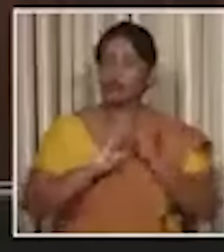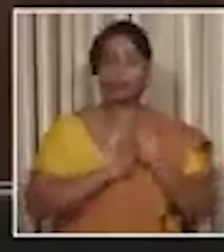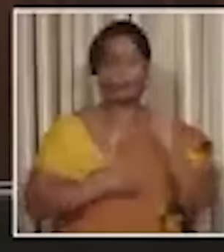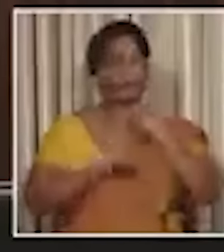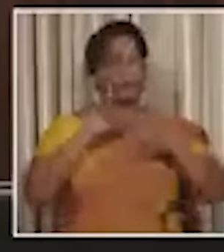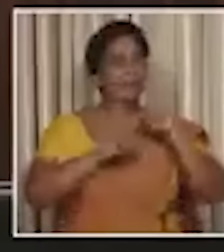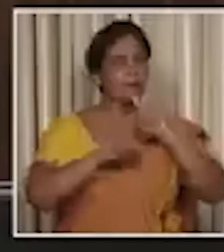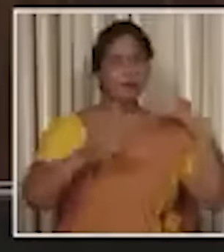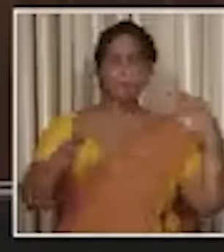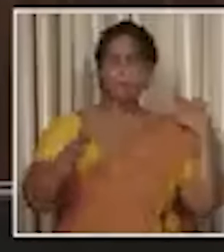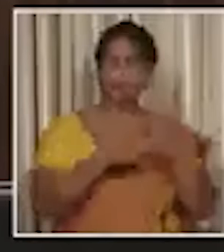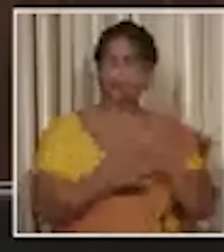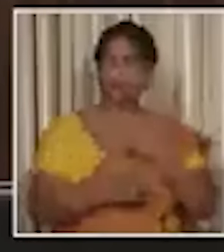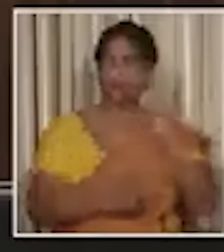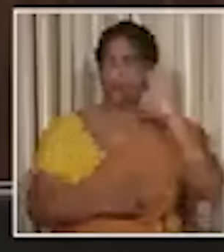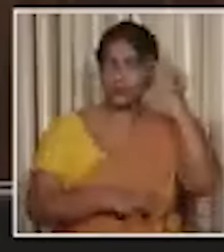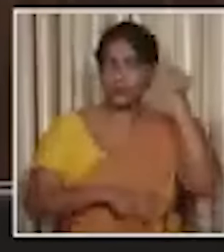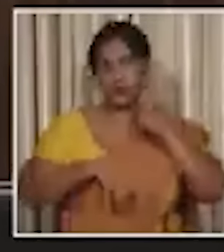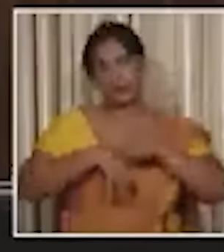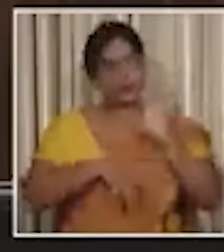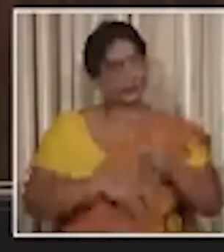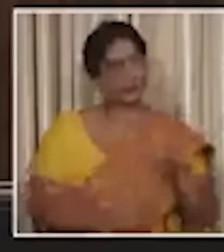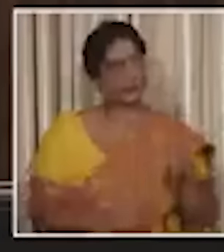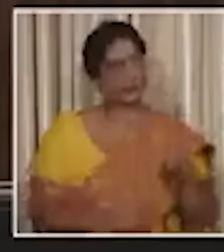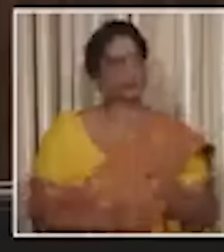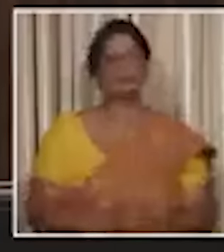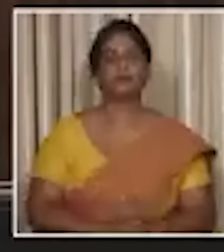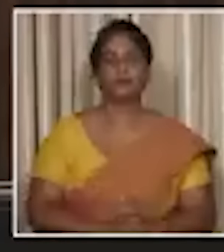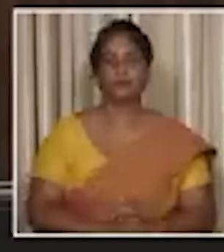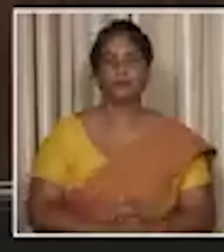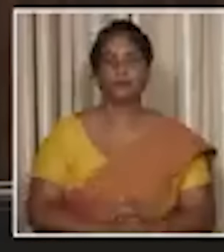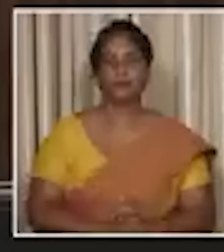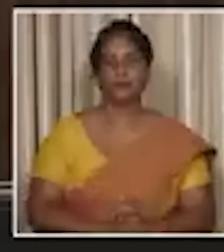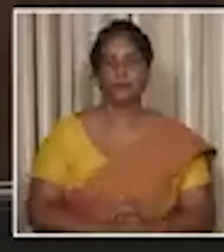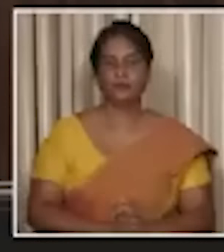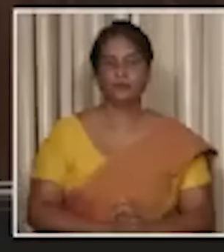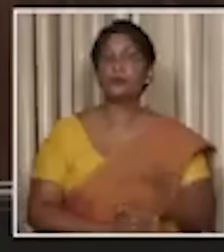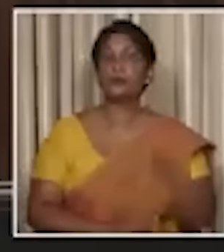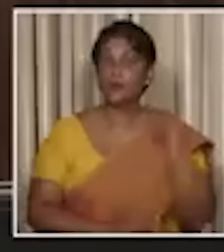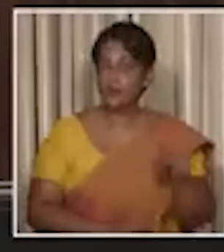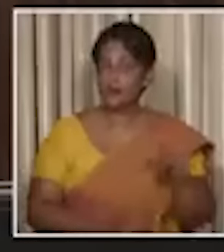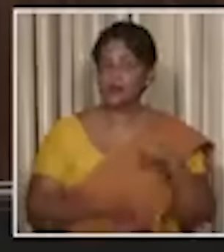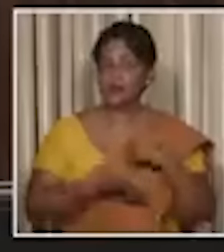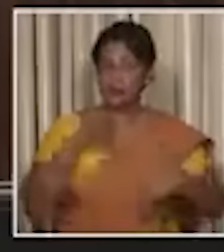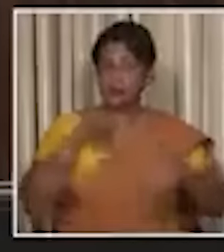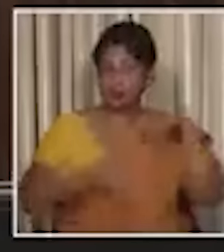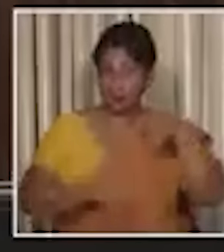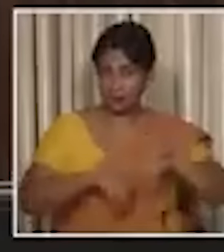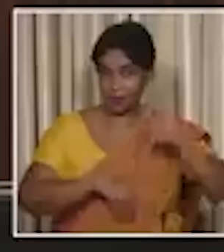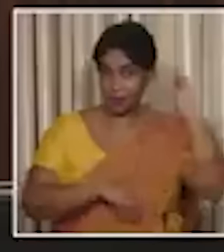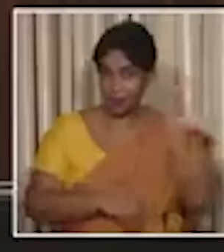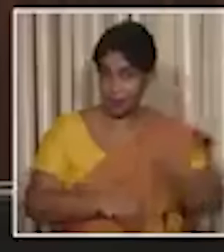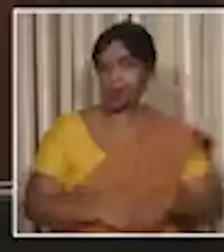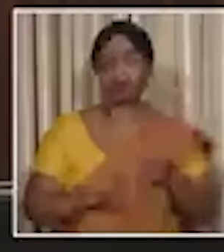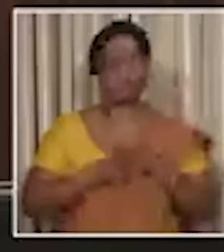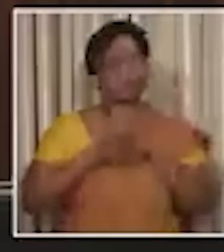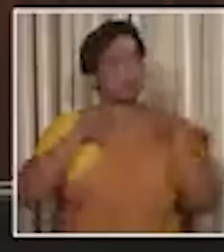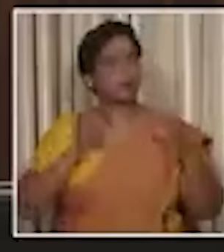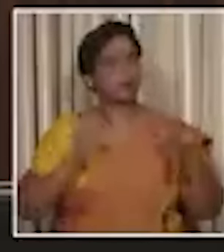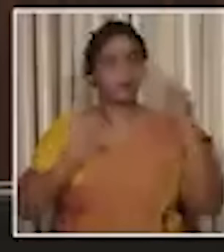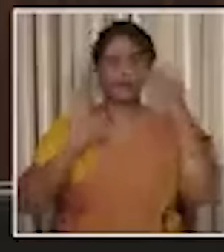அவ்வாறான பாராளுமன்றம் எமது நாட்டு மக்களின் நிதிசார் தத்துவத்தை கையாள